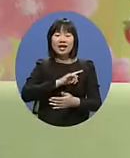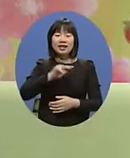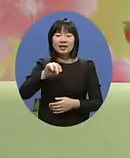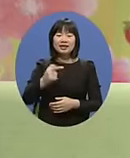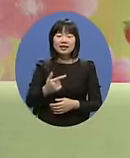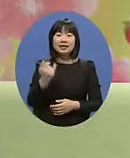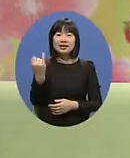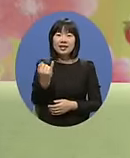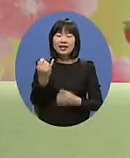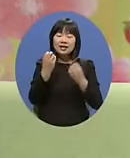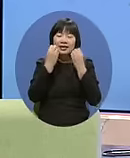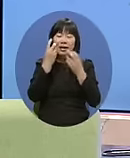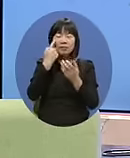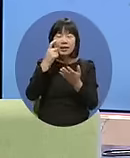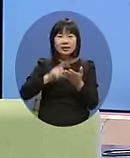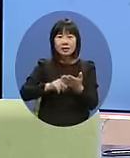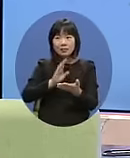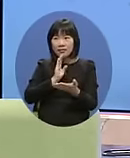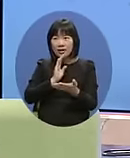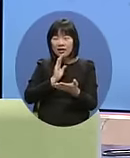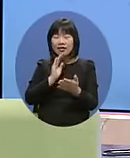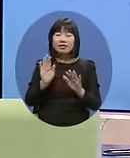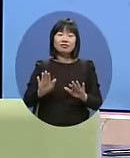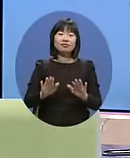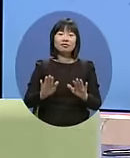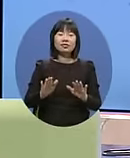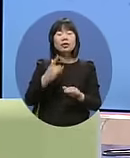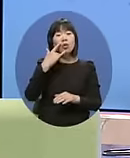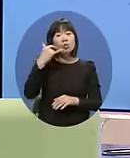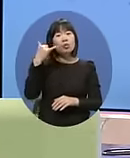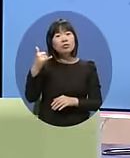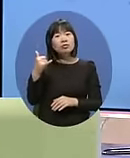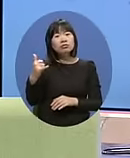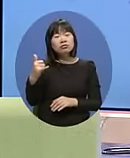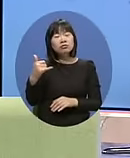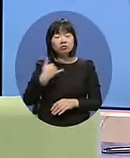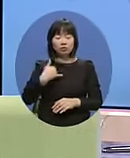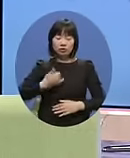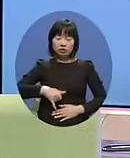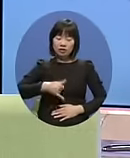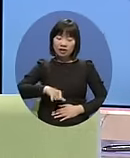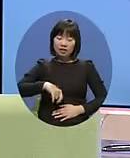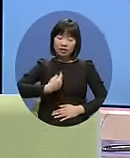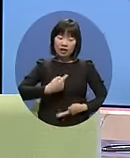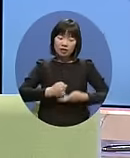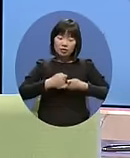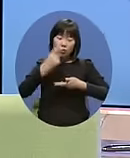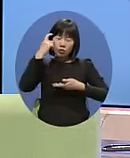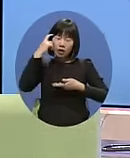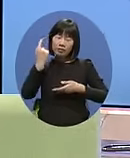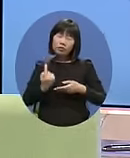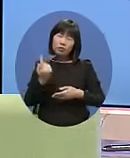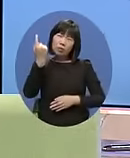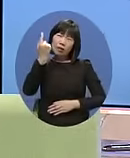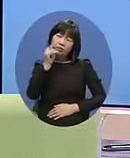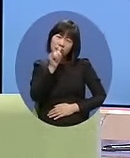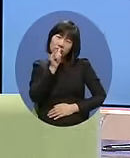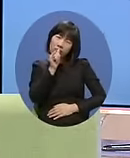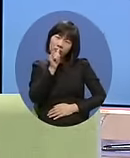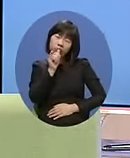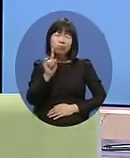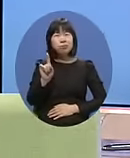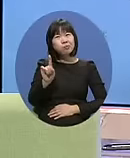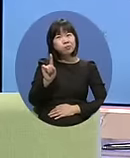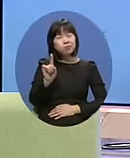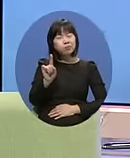이렇게 중요한 자존감 이야기를 또 나눠보면 부모님들은 네. 그렇다면 우리 아이는 자존감이 높은 아이일까? 네네. 내지는